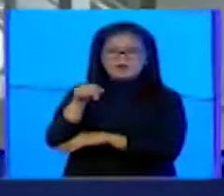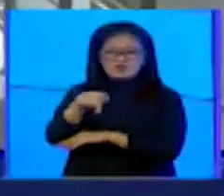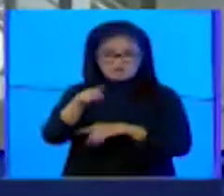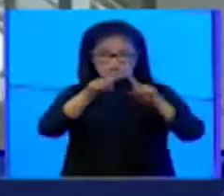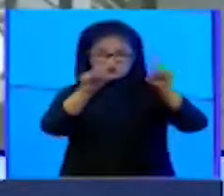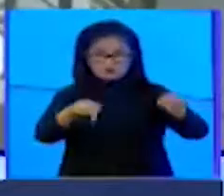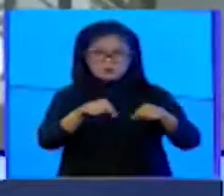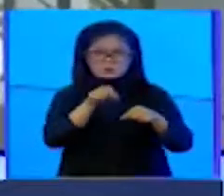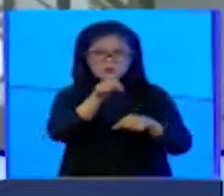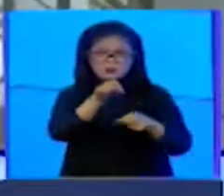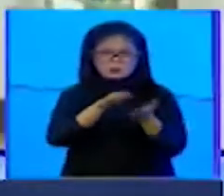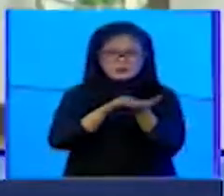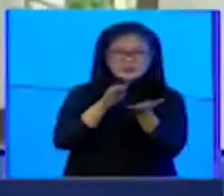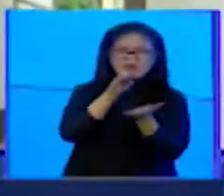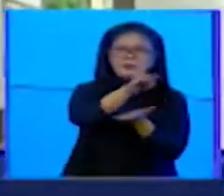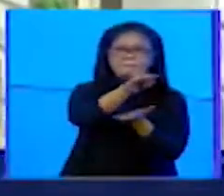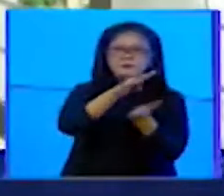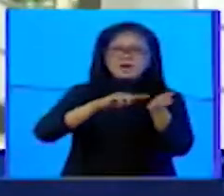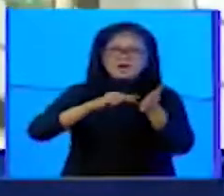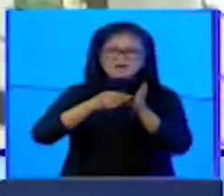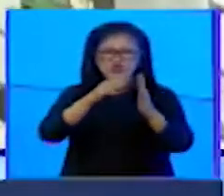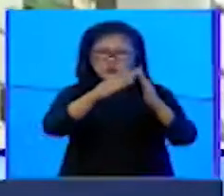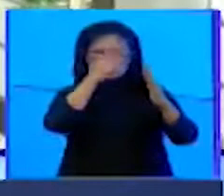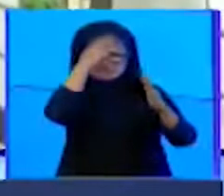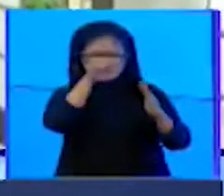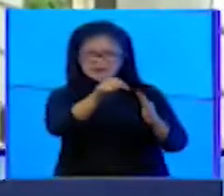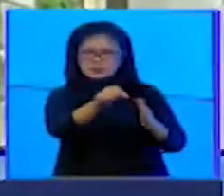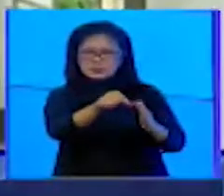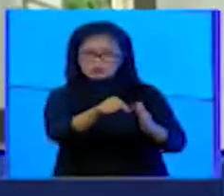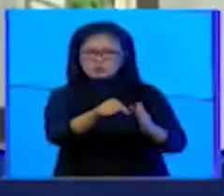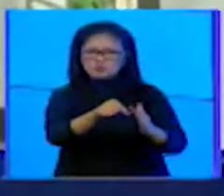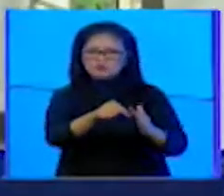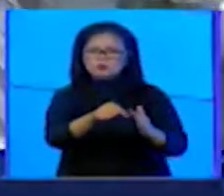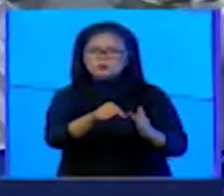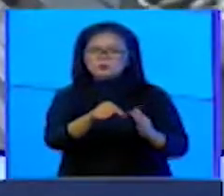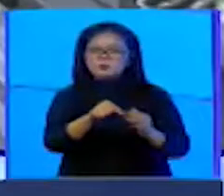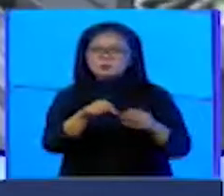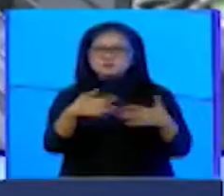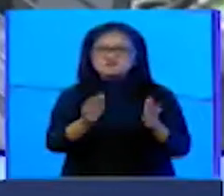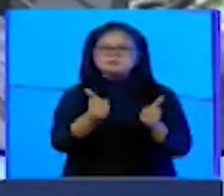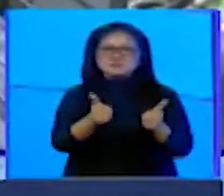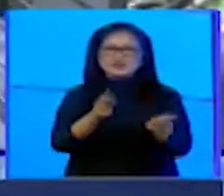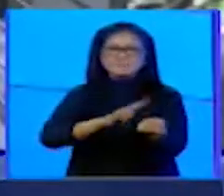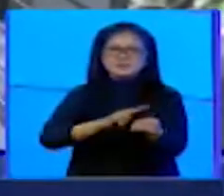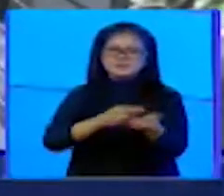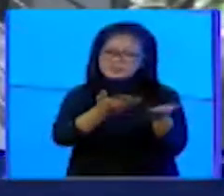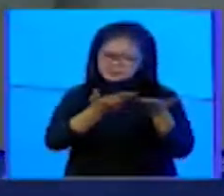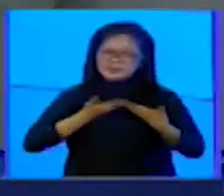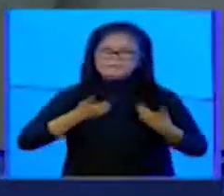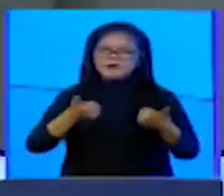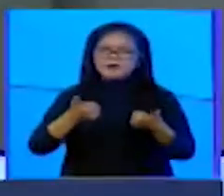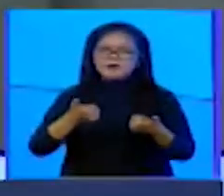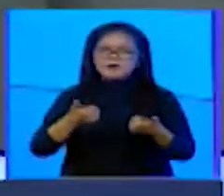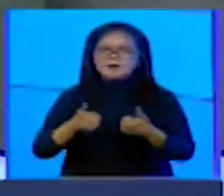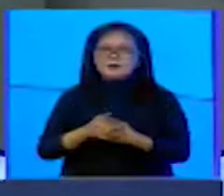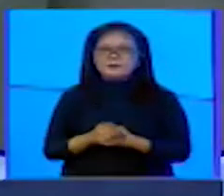itu, rumah sakit yang rujukan antara itu bisa menerima pasien positif asimptomatik